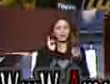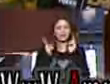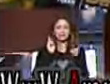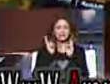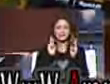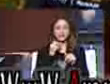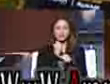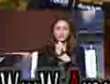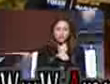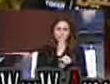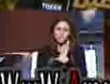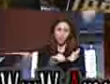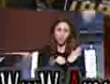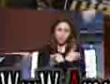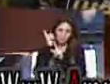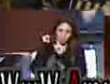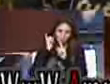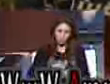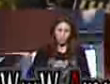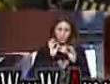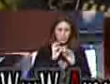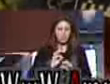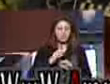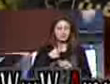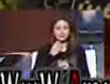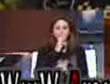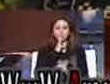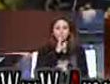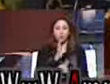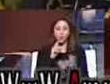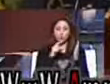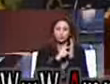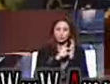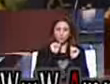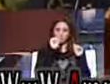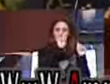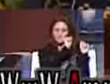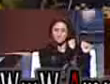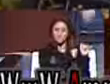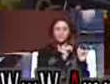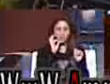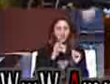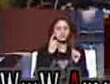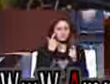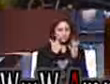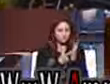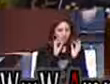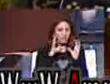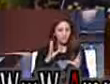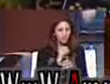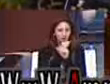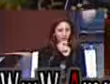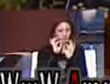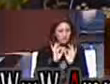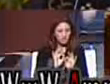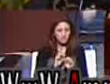الجمعية التأسيسية أن يدرك كل مصري ومصرية حقوقه الدستورية من الآن ويحافظ عليها ويطبق المواد